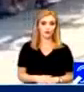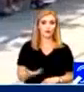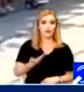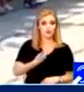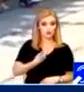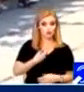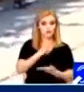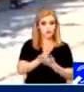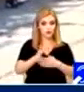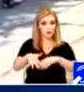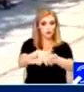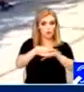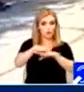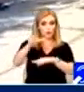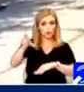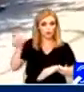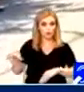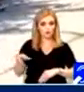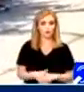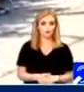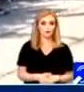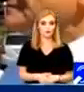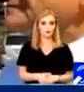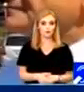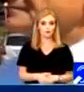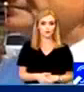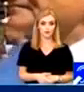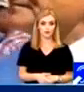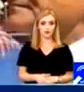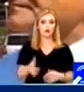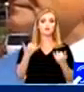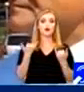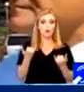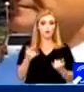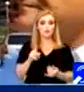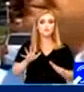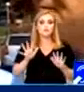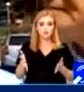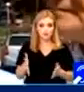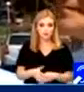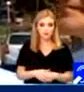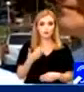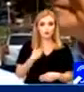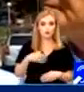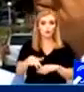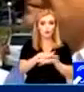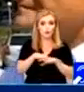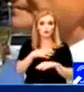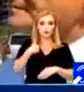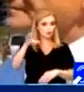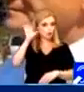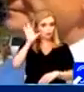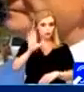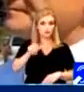noi suntem poporul. O dictatură care se instaurează prin frică, prin constrângere, prin